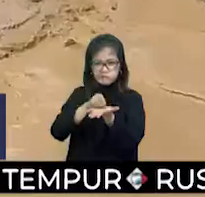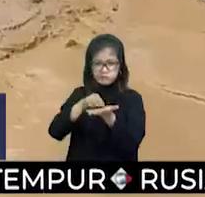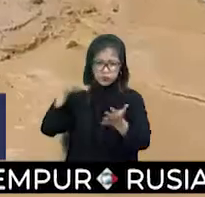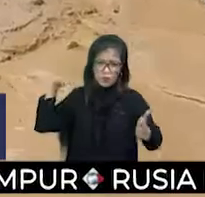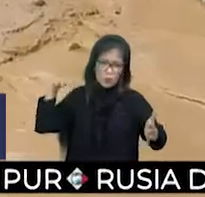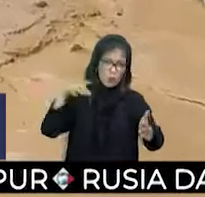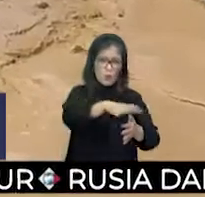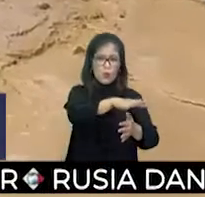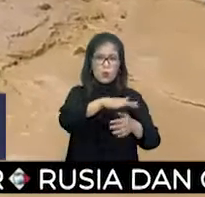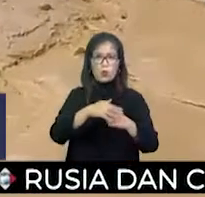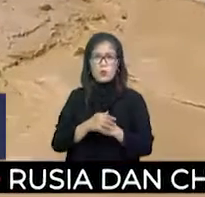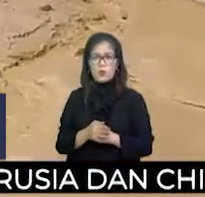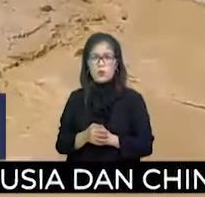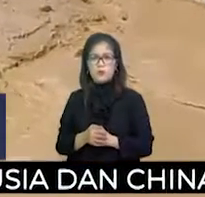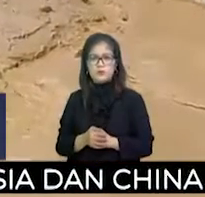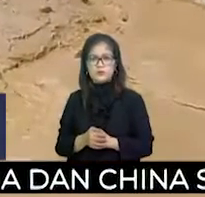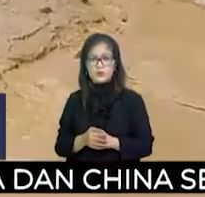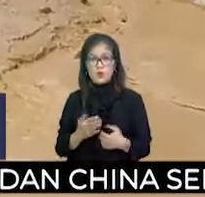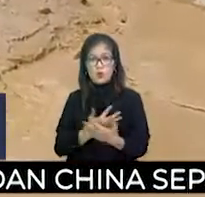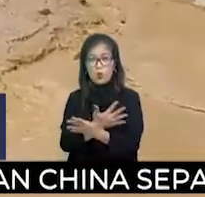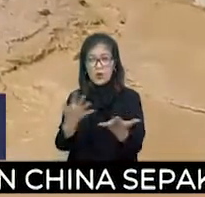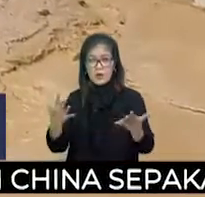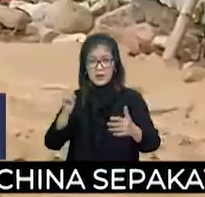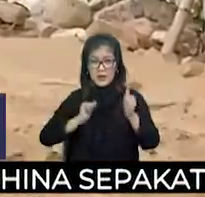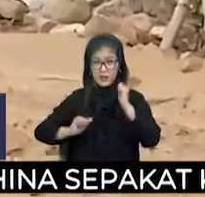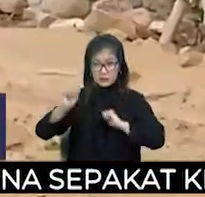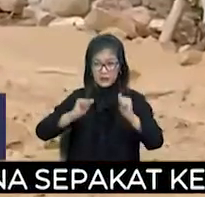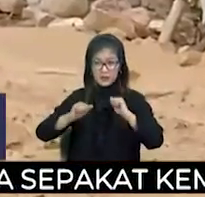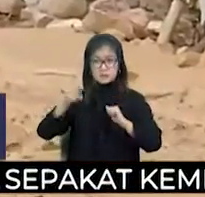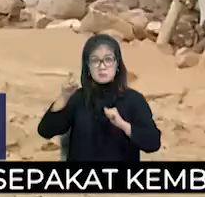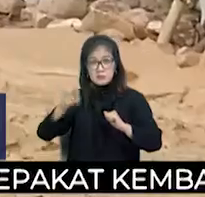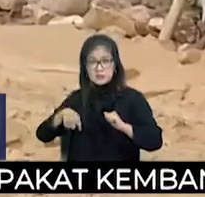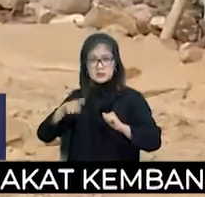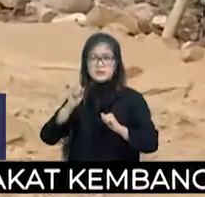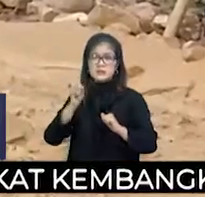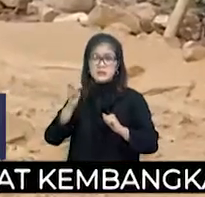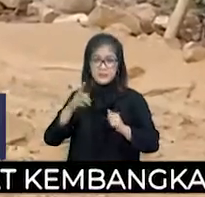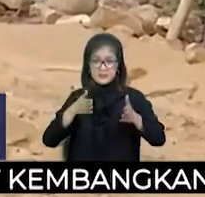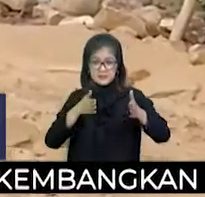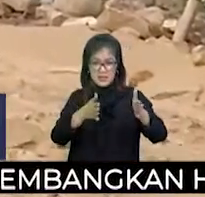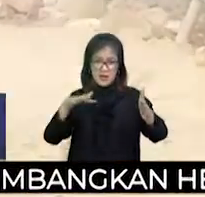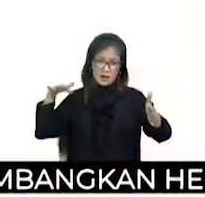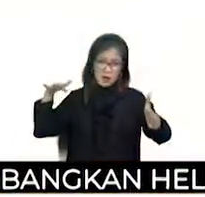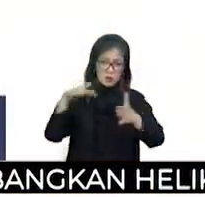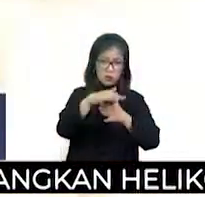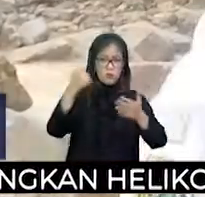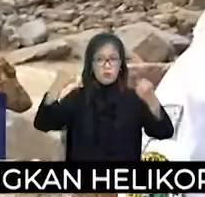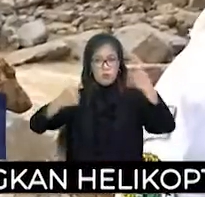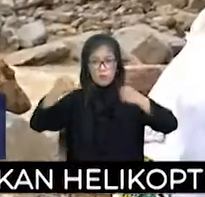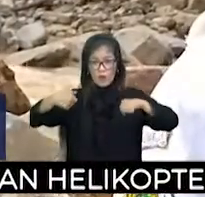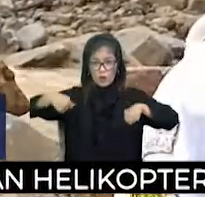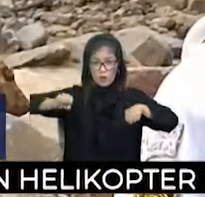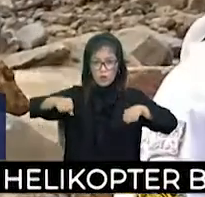Aktivitas sebagian warga di dua desa juga lumpuh karena ruas jalan tertutup lumpur dan belum bisa dilalui kendaraan. Terus